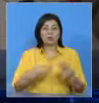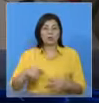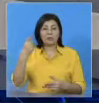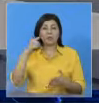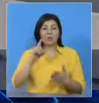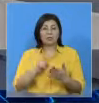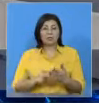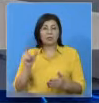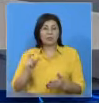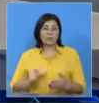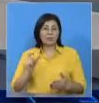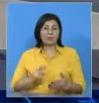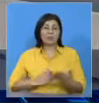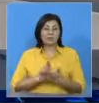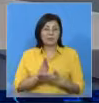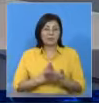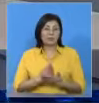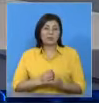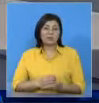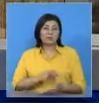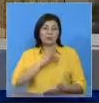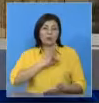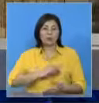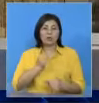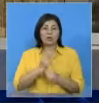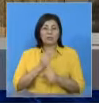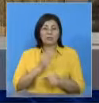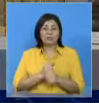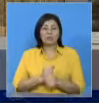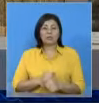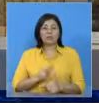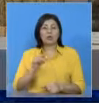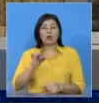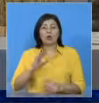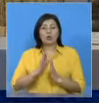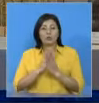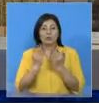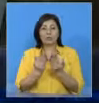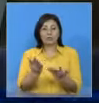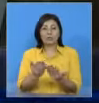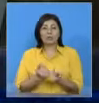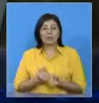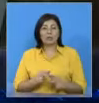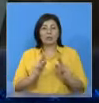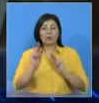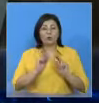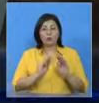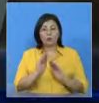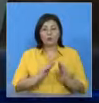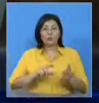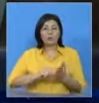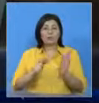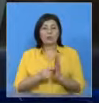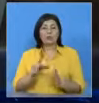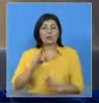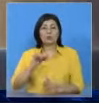қайраткерлердің киімдерін, қажылық сапарда қолданған заттарын, Құран кітаптарын және қолжазбаларын алған. Көрме залы Нұрғасыр мешітінің